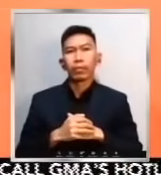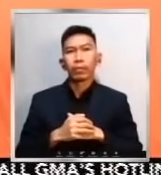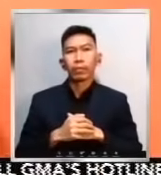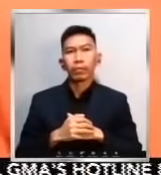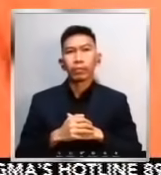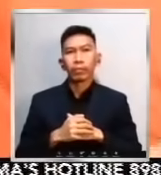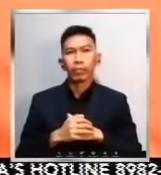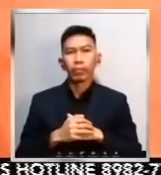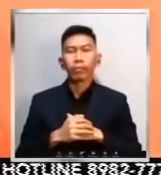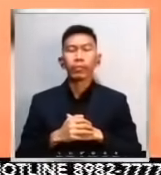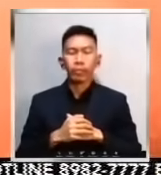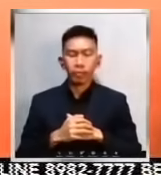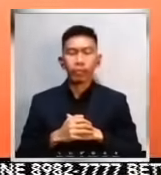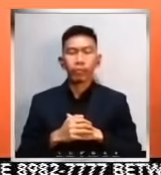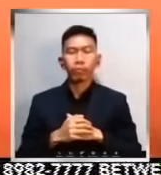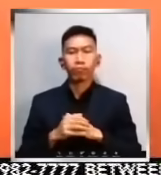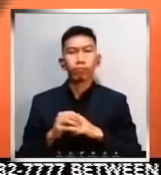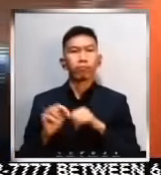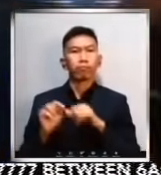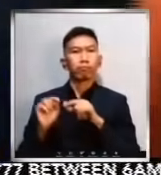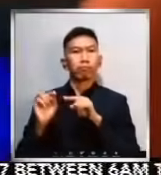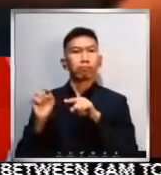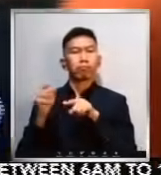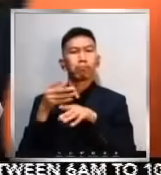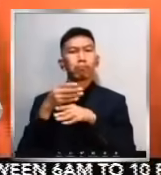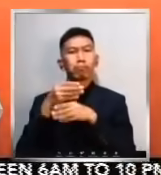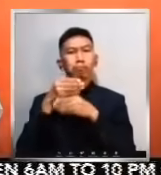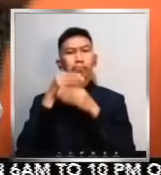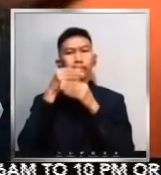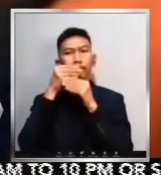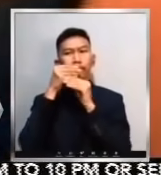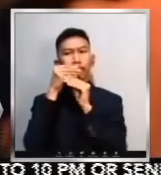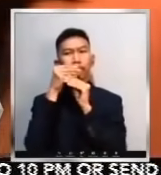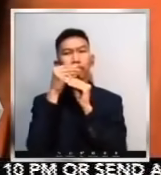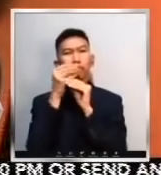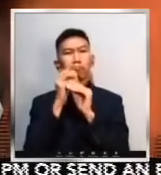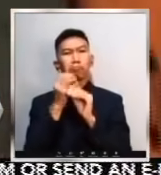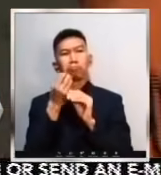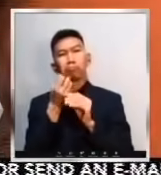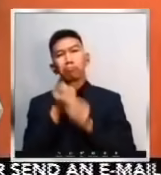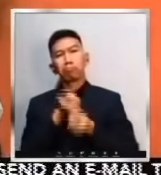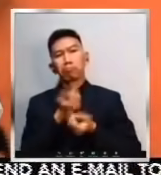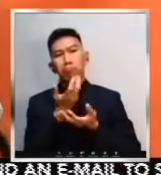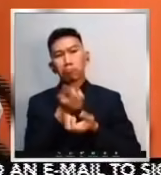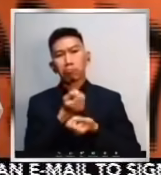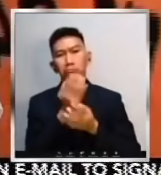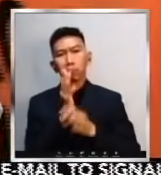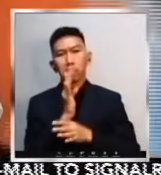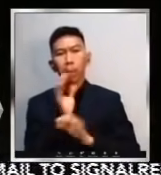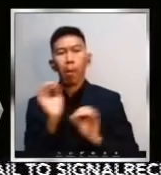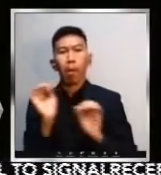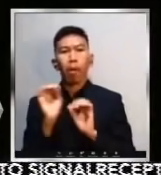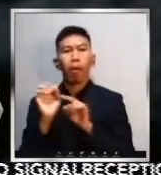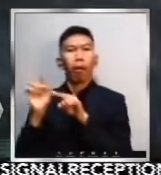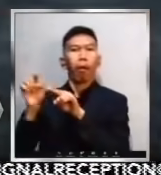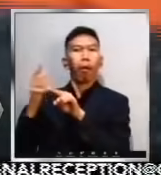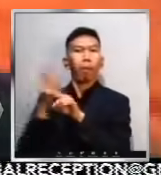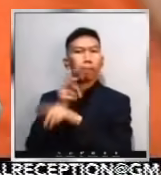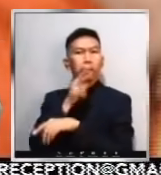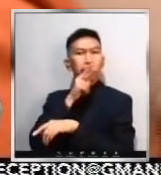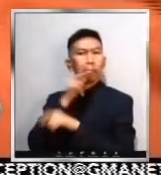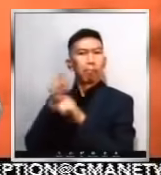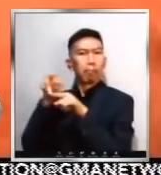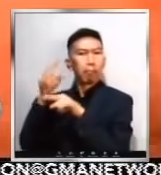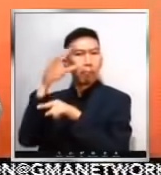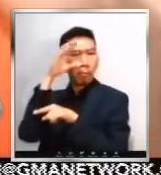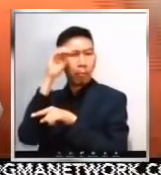Tikom ang bibig at hindi nagkomento sa mga tanong na ipinukol ng mga maumahayag ang suspect na si Marianito Santa Maria Jr. Inaresto